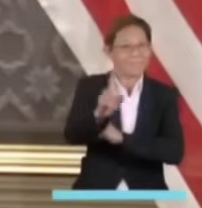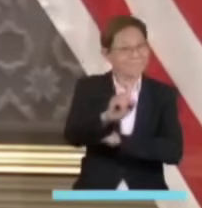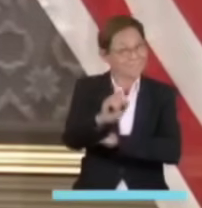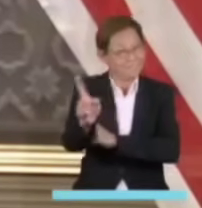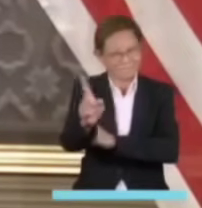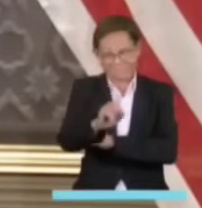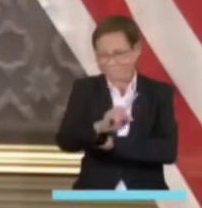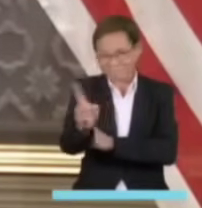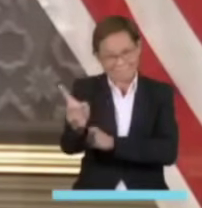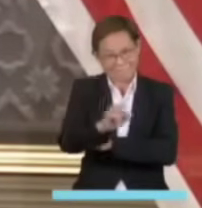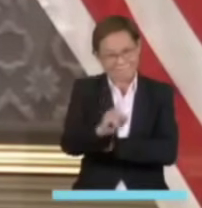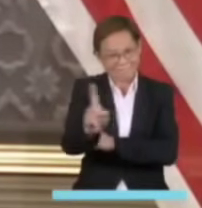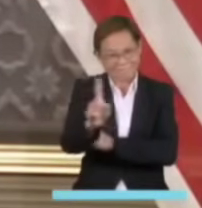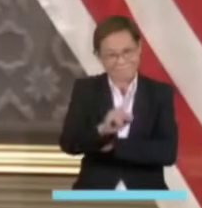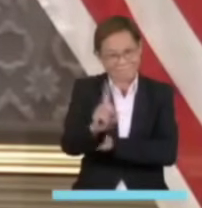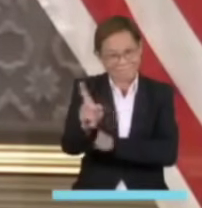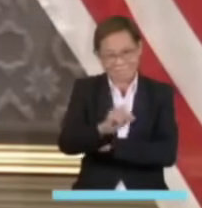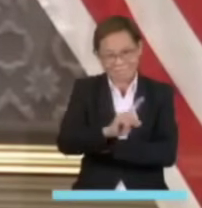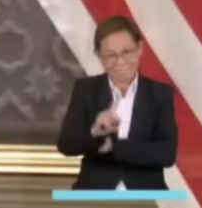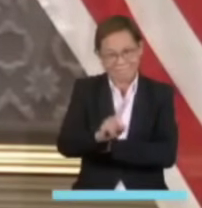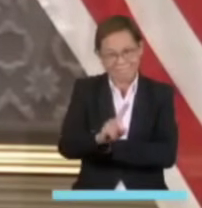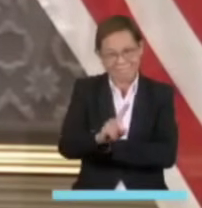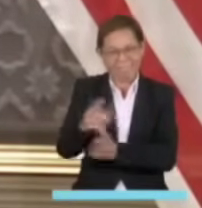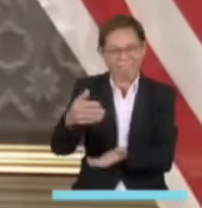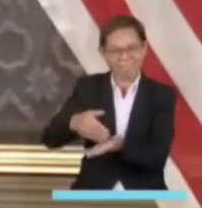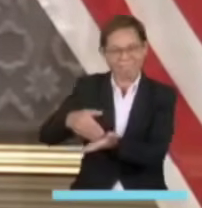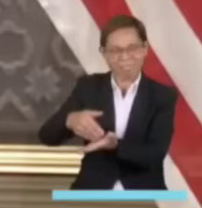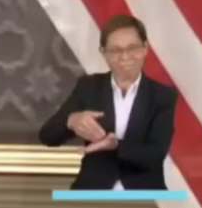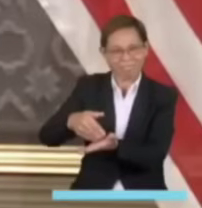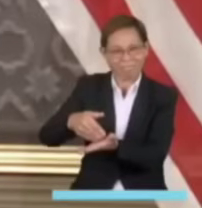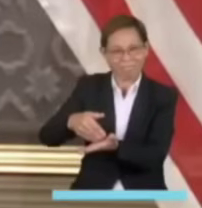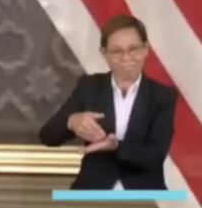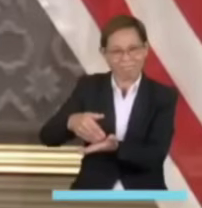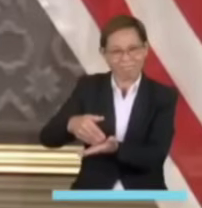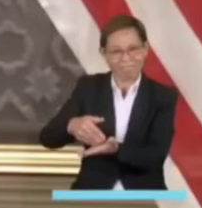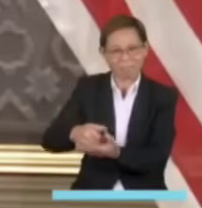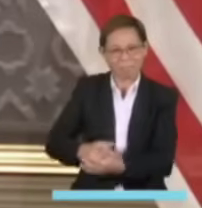janganlah dengan meninggalkan